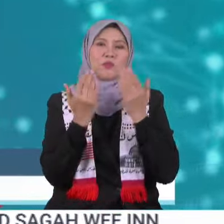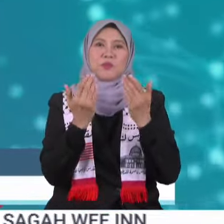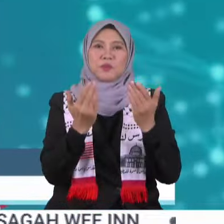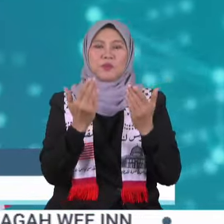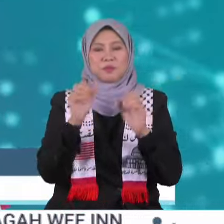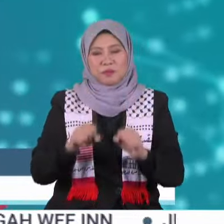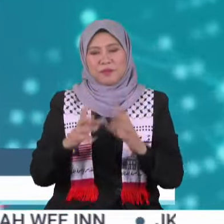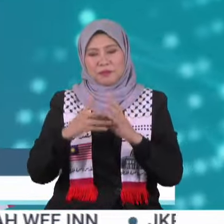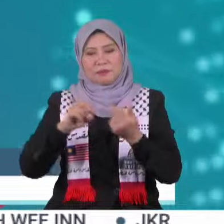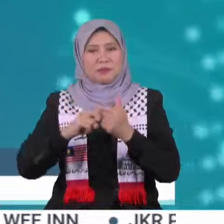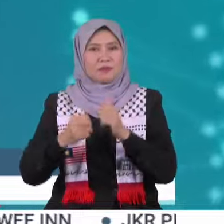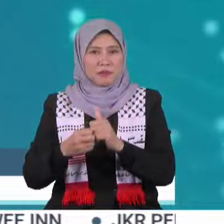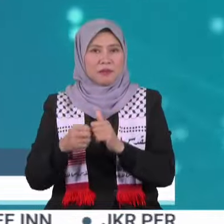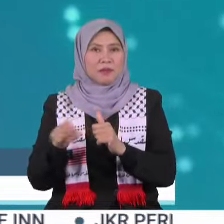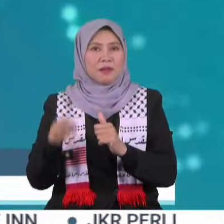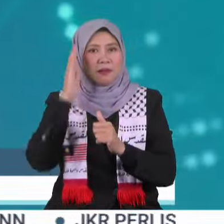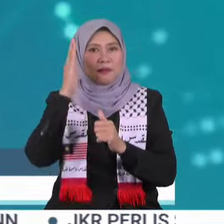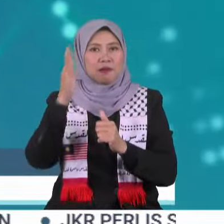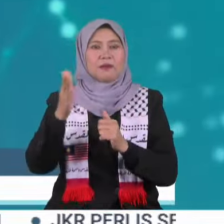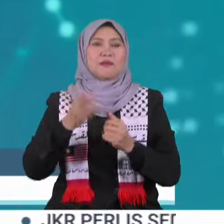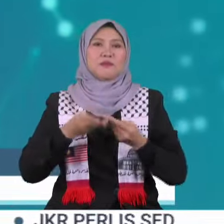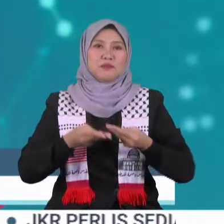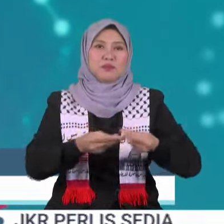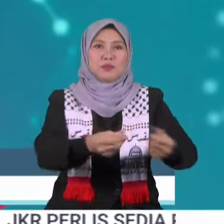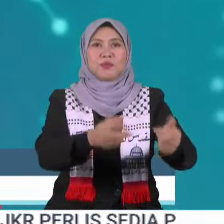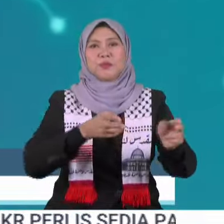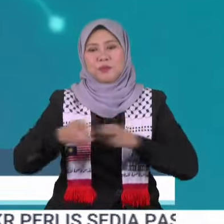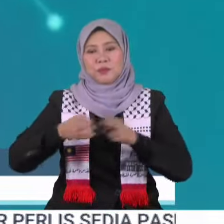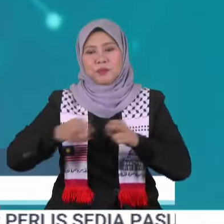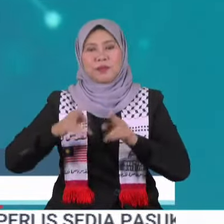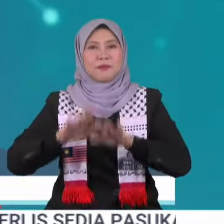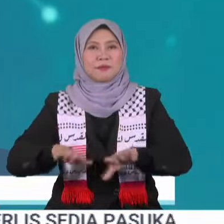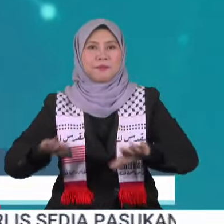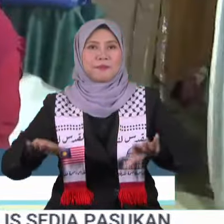dapat diselesaikan dan akan melancarkan urusan kehidupan anak-anaknya.